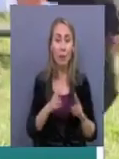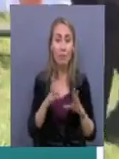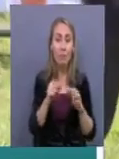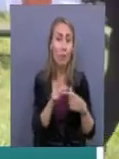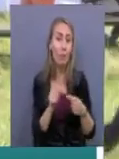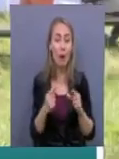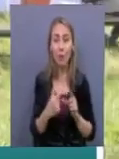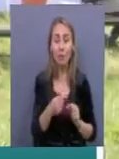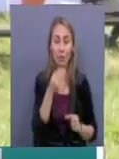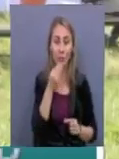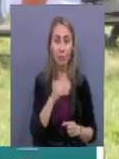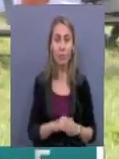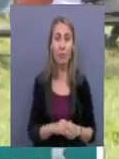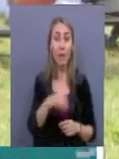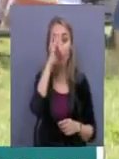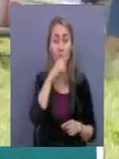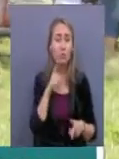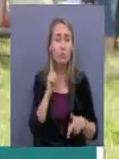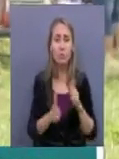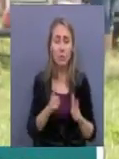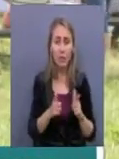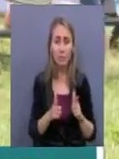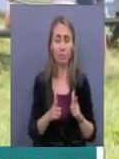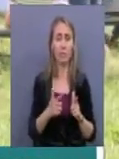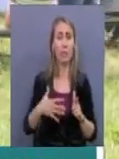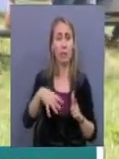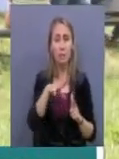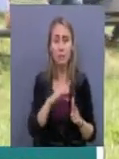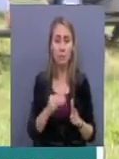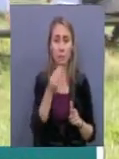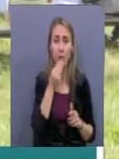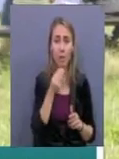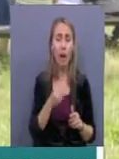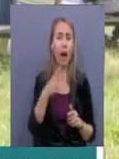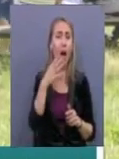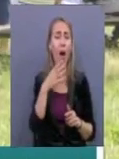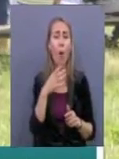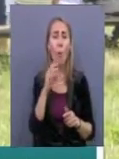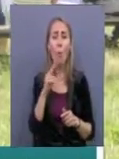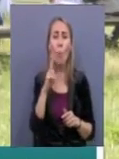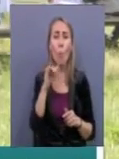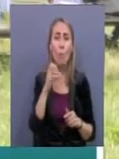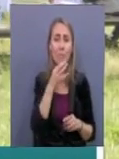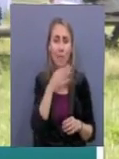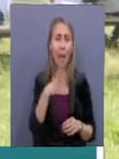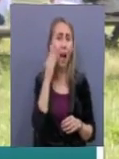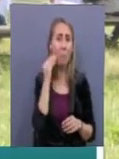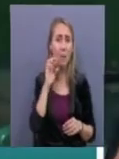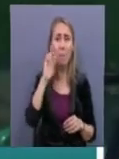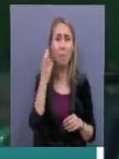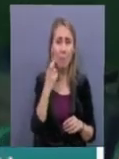Қазақстанда тек табиғи өнімдер кездестіресің. О, маған қымыз ұнайды. Алматы Бурабай ұнайды. Қазақстанды жақсы